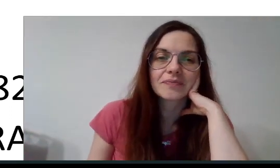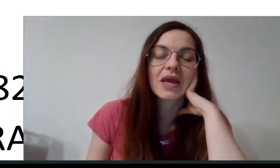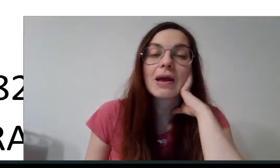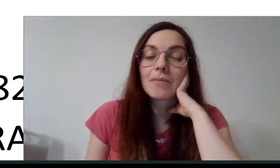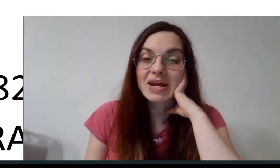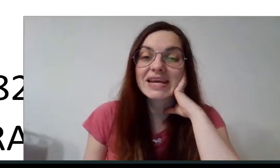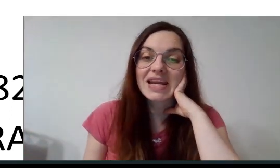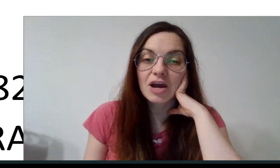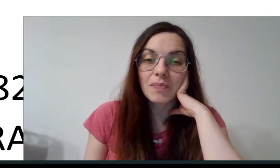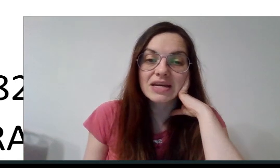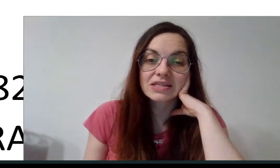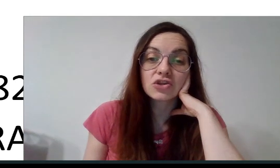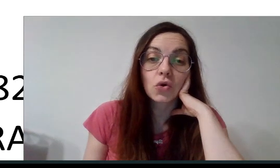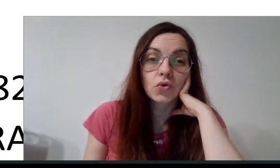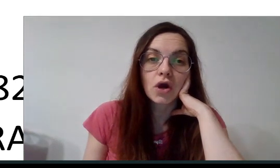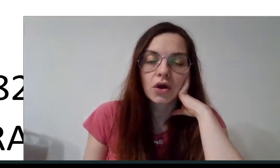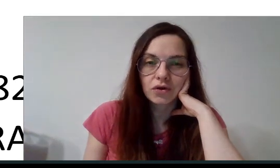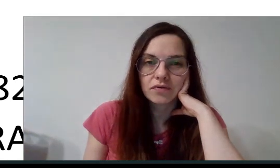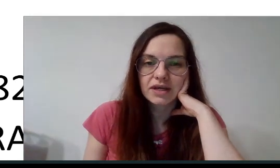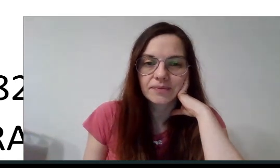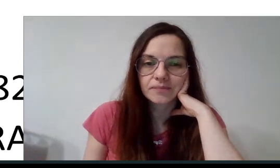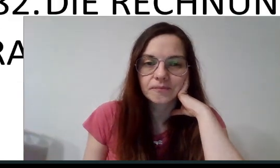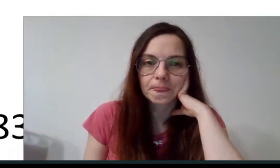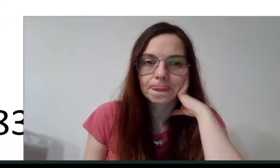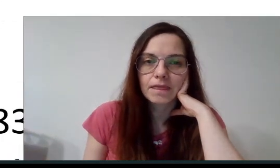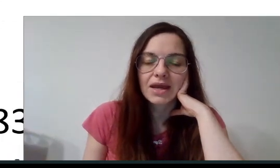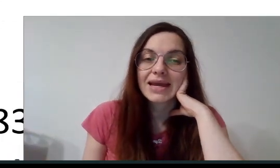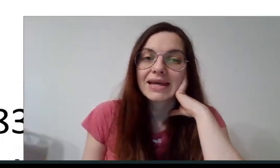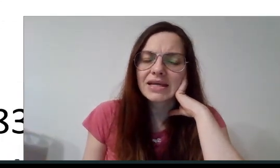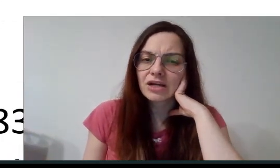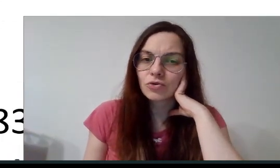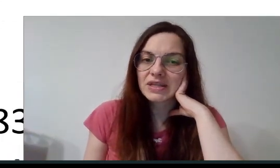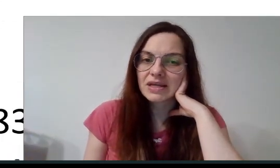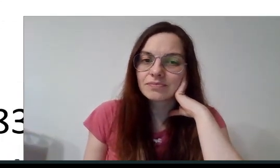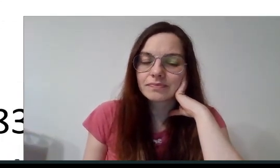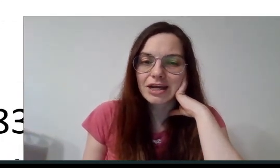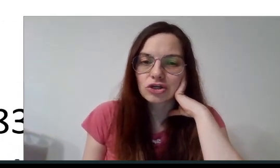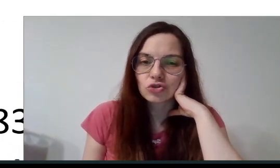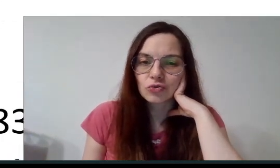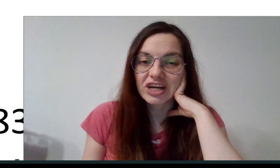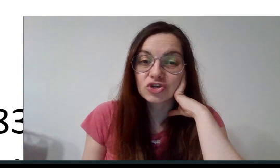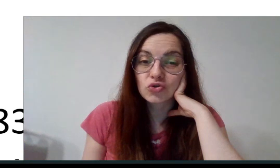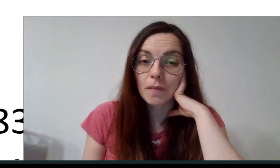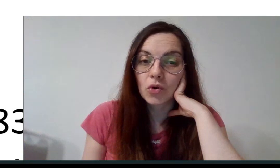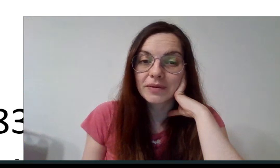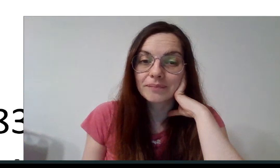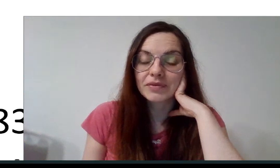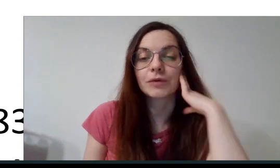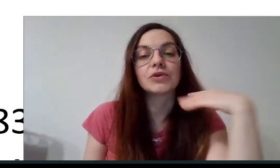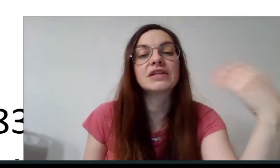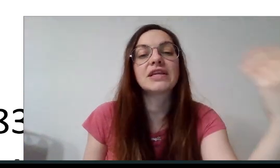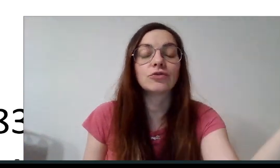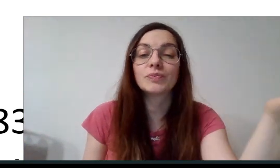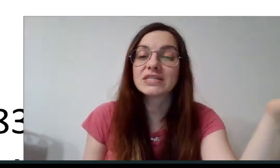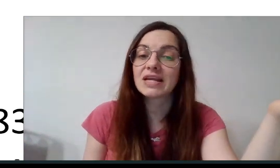Manche Nachbarn sind unhöflich. Direktno bitte. Račun molim, ich möchte Rechnung